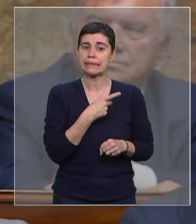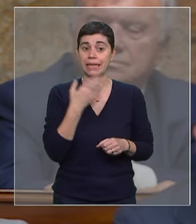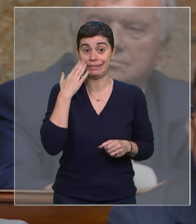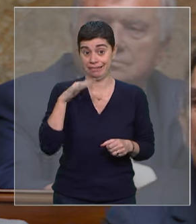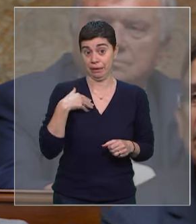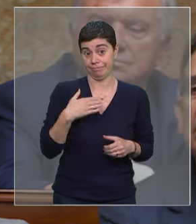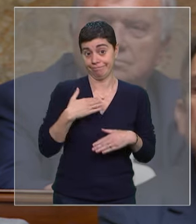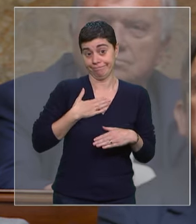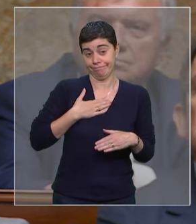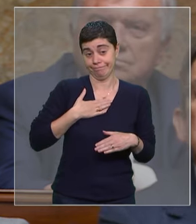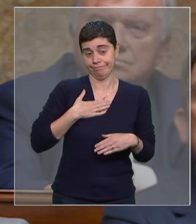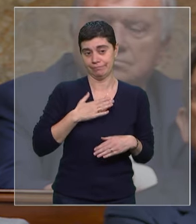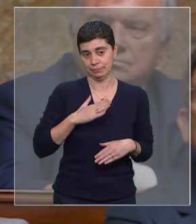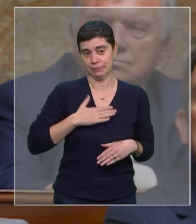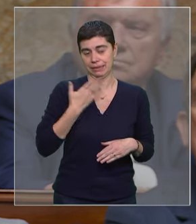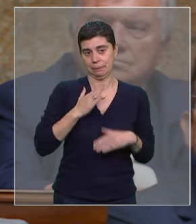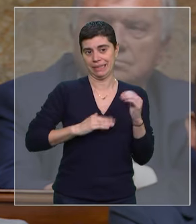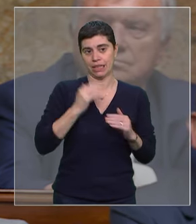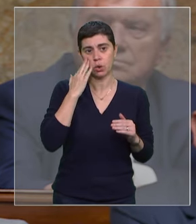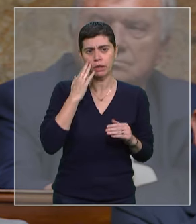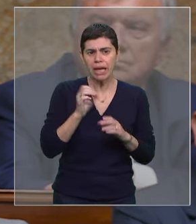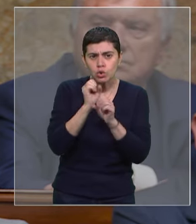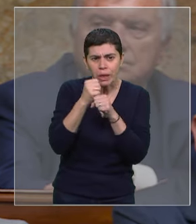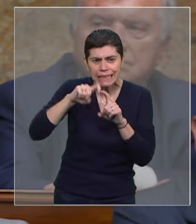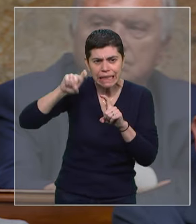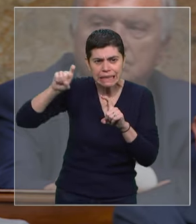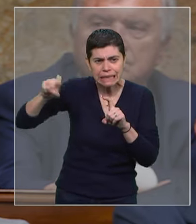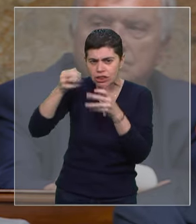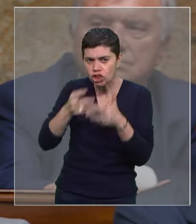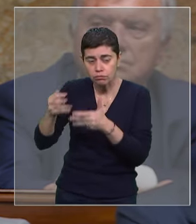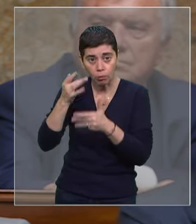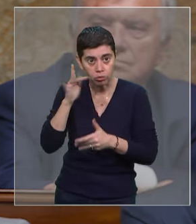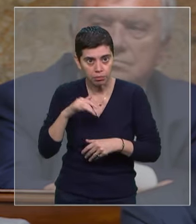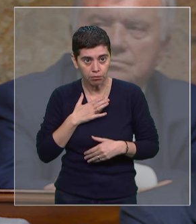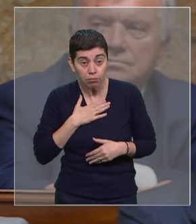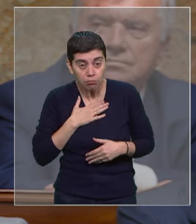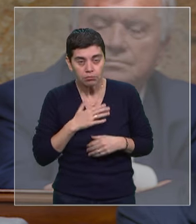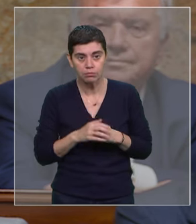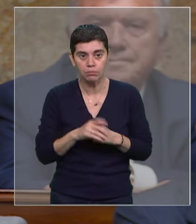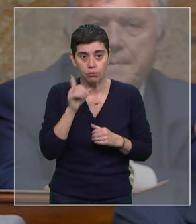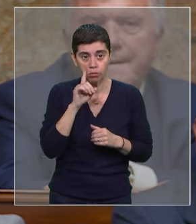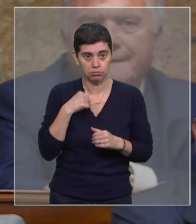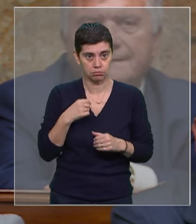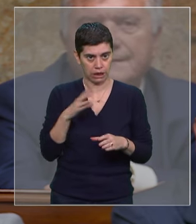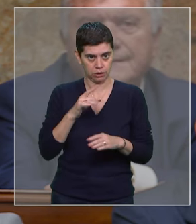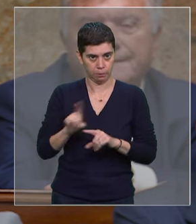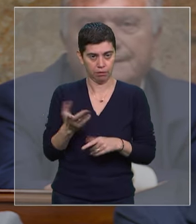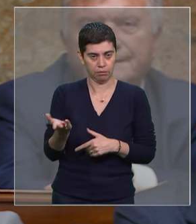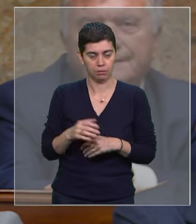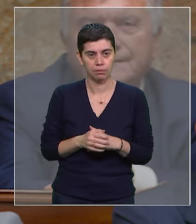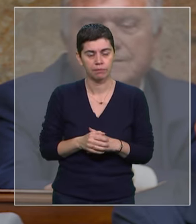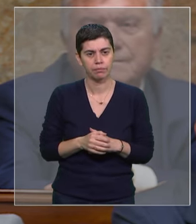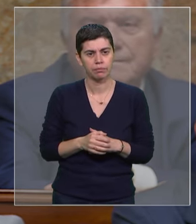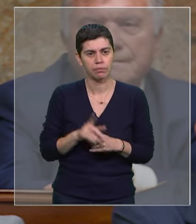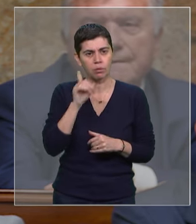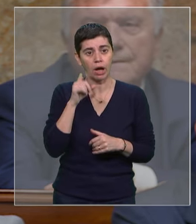dans ma profession, mais le secret statistique, je n'en avais jamais entendu parler, probablement parce qu'il n'existe pas. C'est pourtant ce que nous a